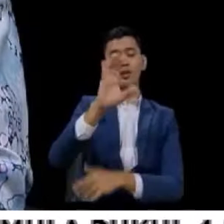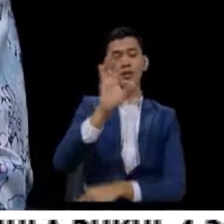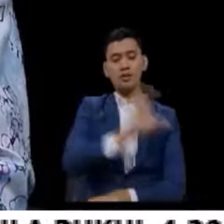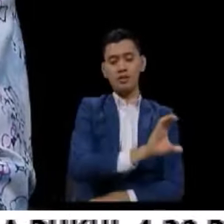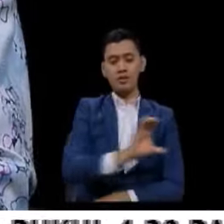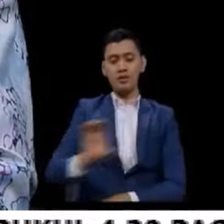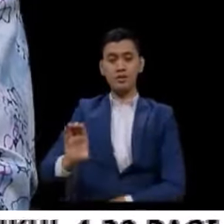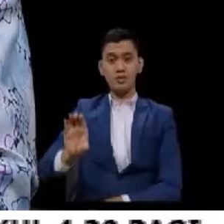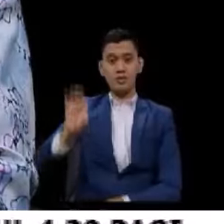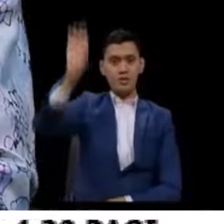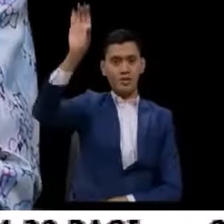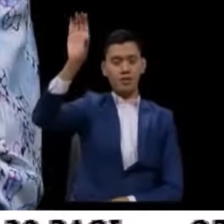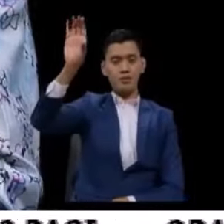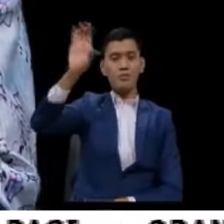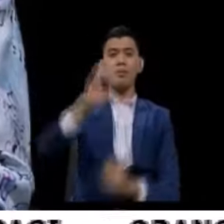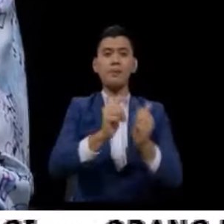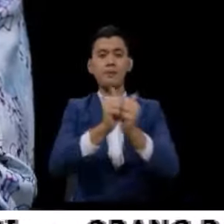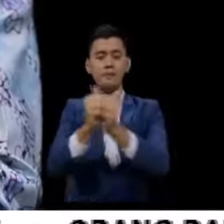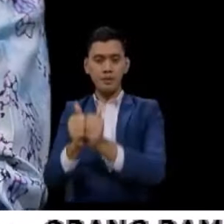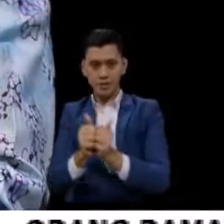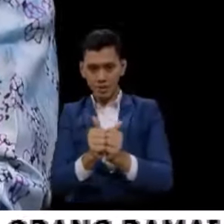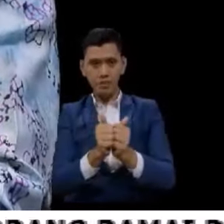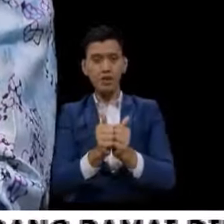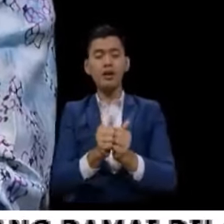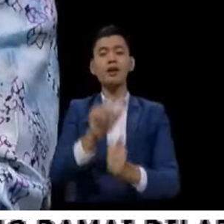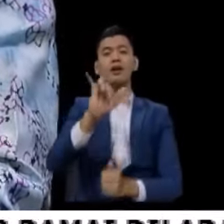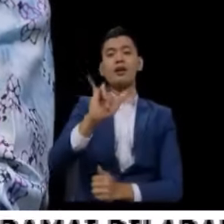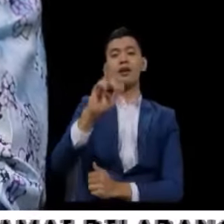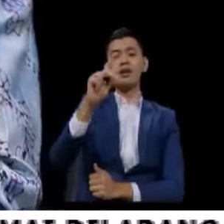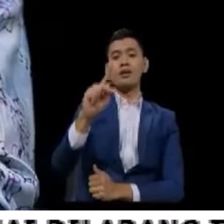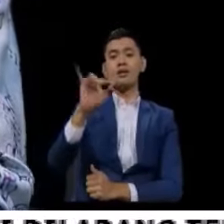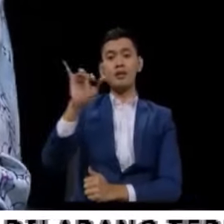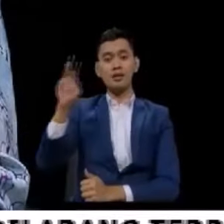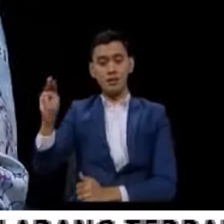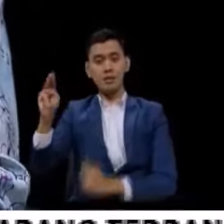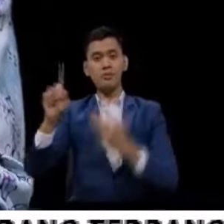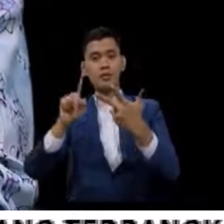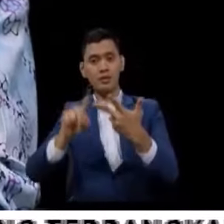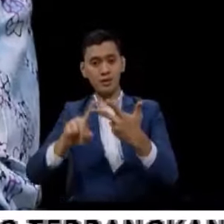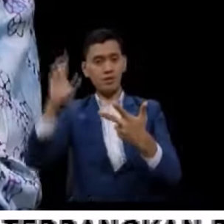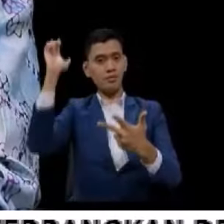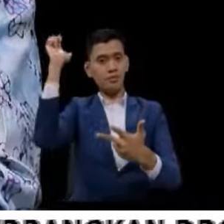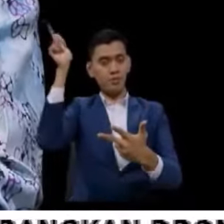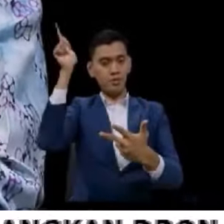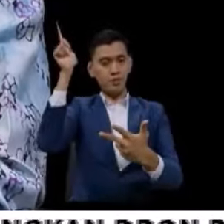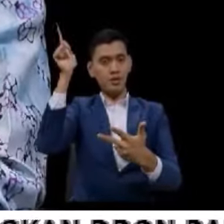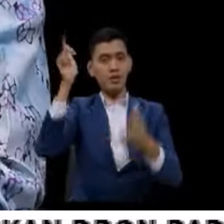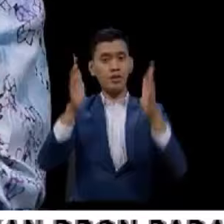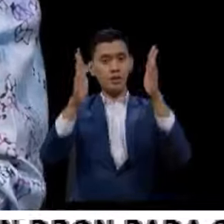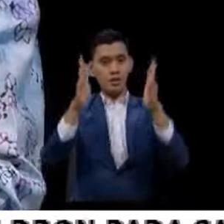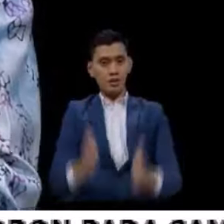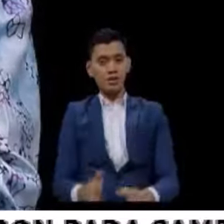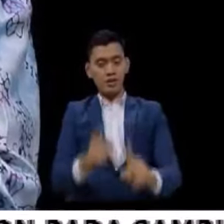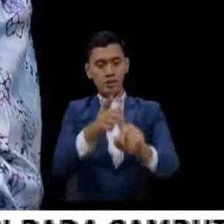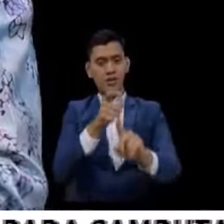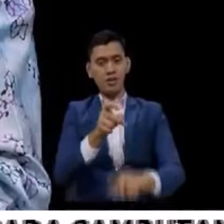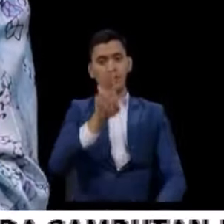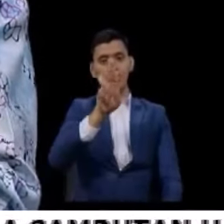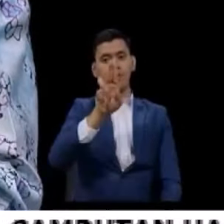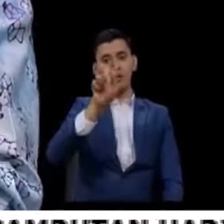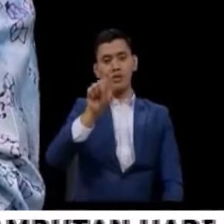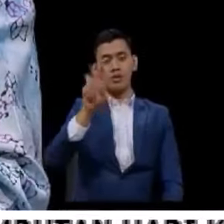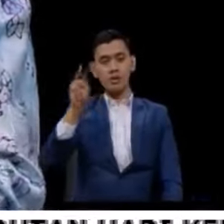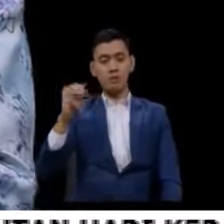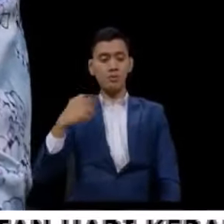jadi yang kepada menyatu bersama-sama nya iklim dan bersama-sama dengan besar ah daripada utm.ipb kita telah membuat